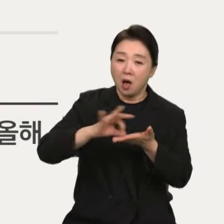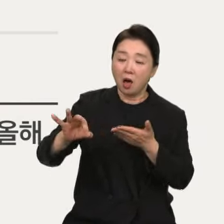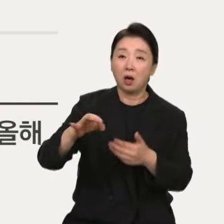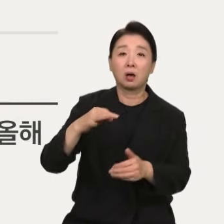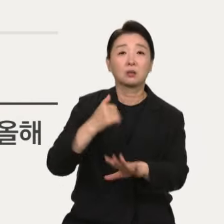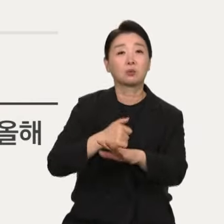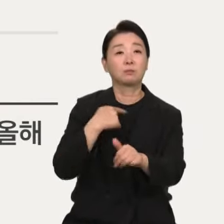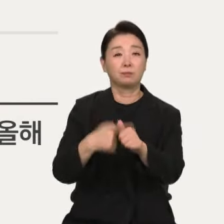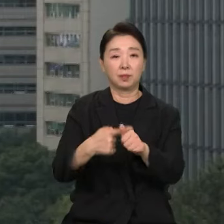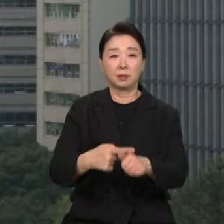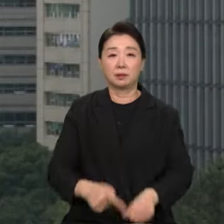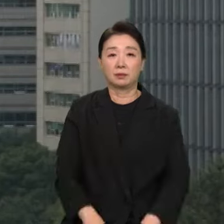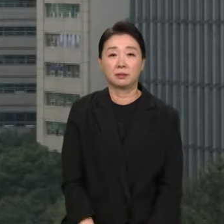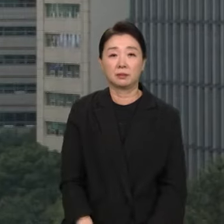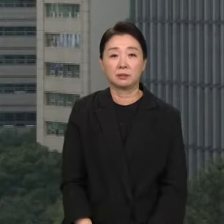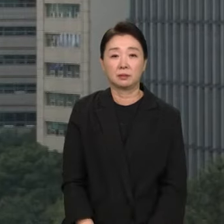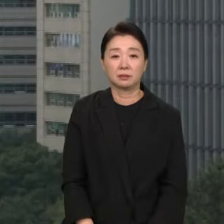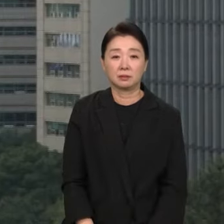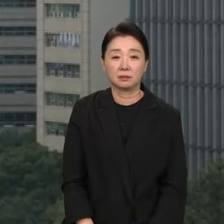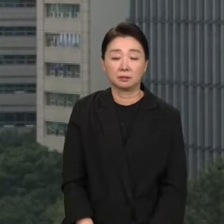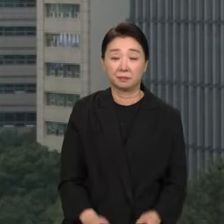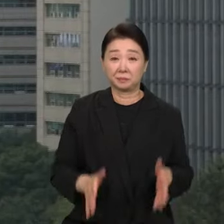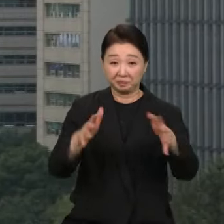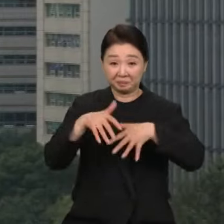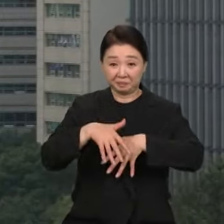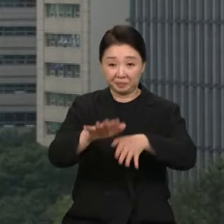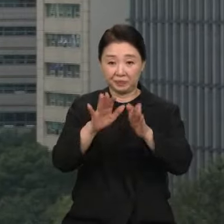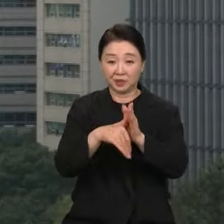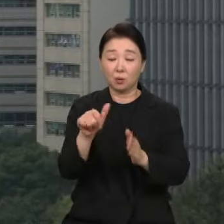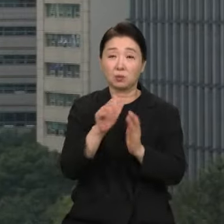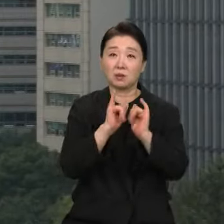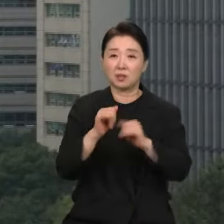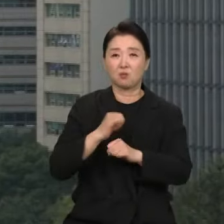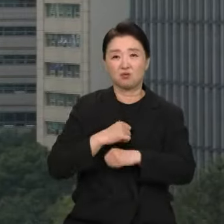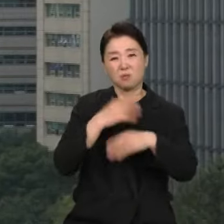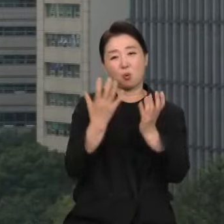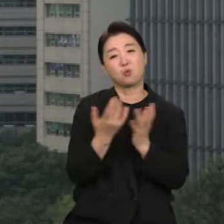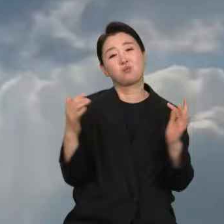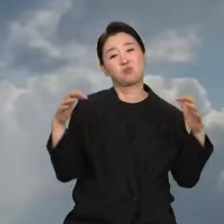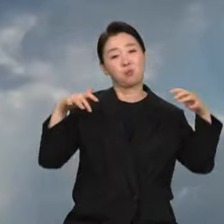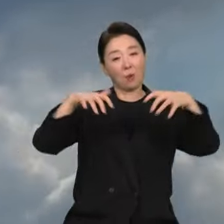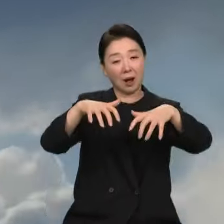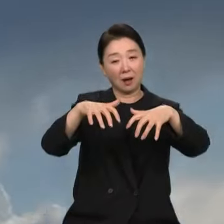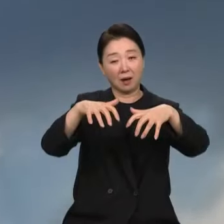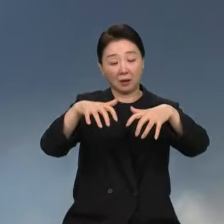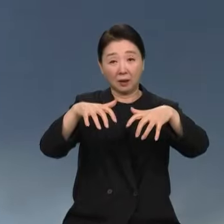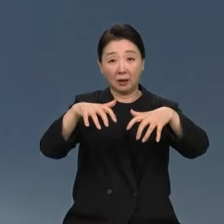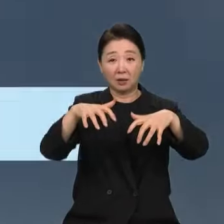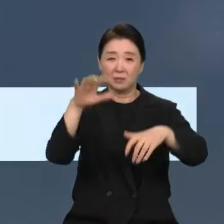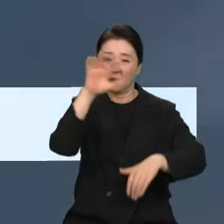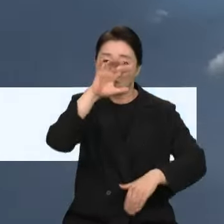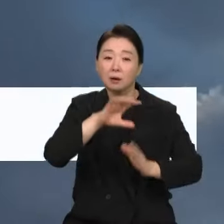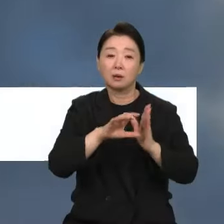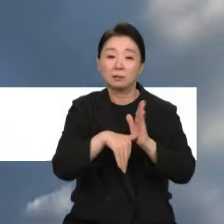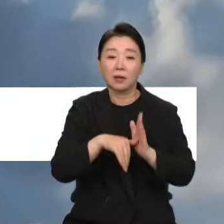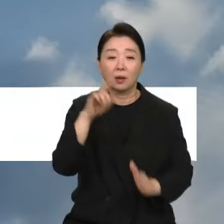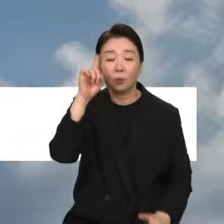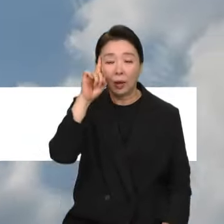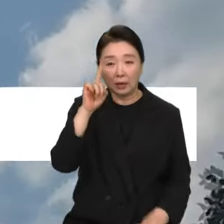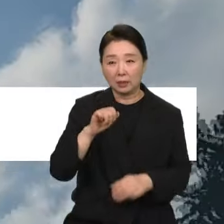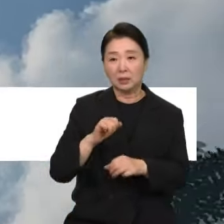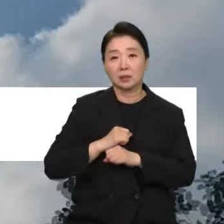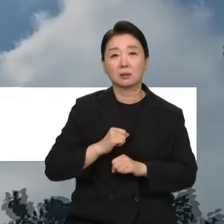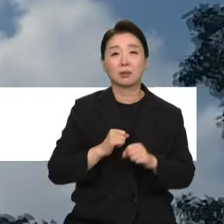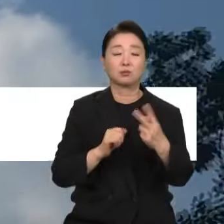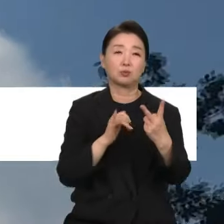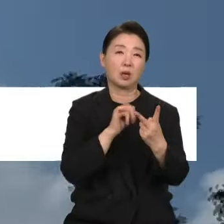비판도 나옵니다. 시가 행진엔 5천 명이 넘는 장병이 동원되는데 이번 연습 과정에서 장병